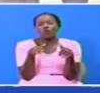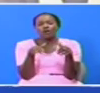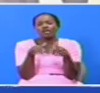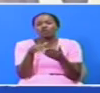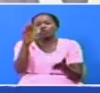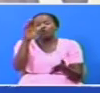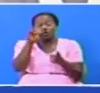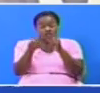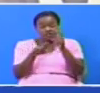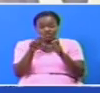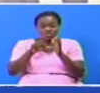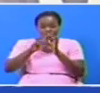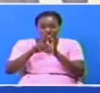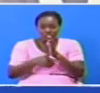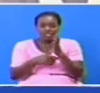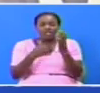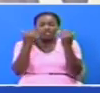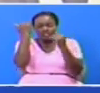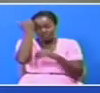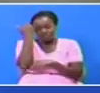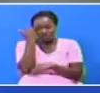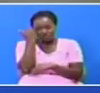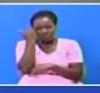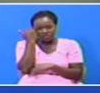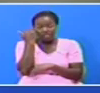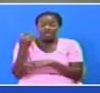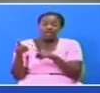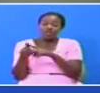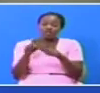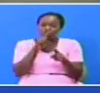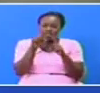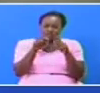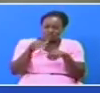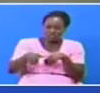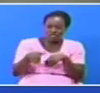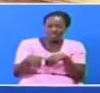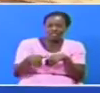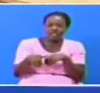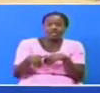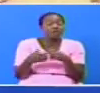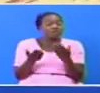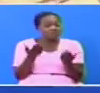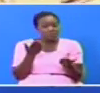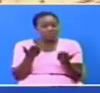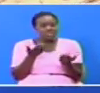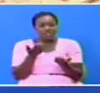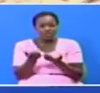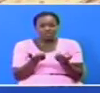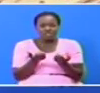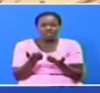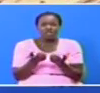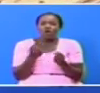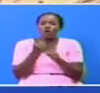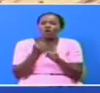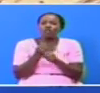investigation and later arraigned before court. Kulingana na uchunguzi wa awali, ni kana kwamba biashara hiyo imekuwa ikifanywa kwa